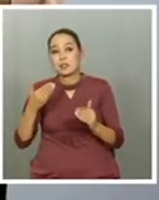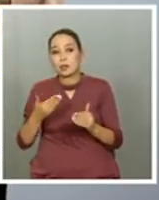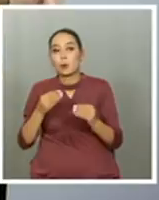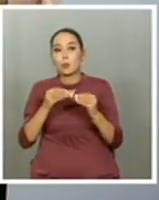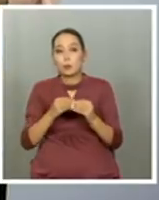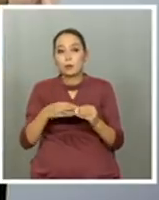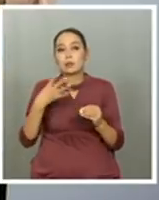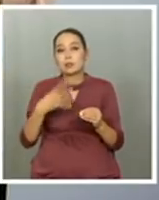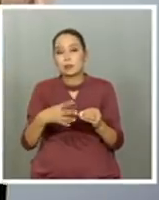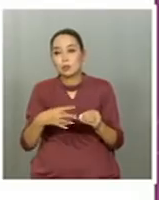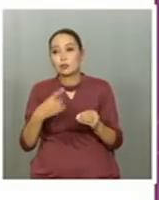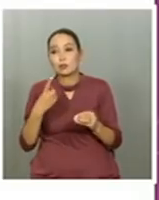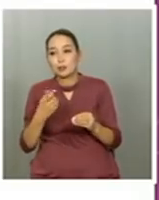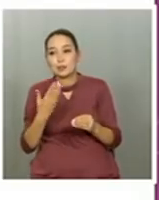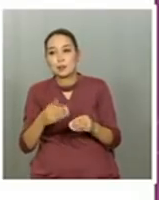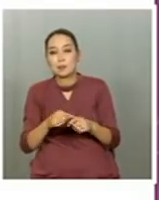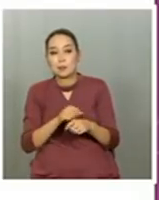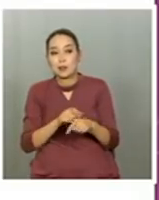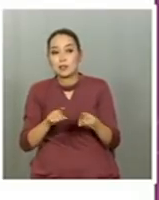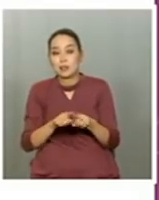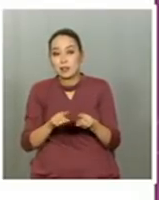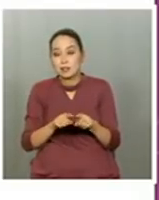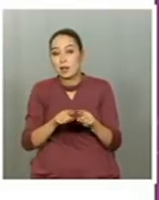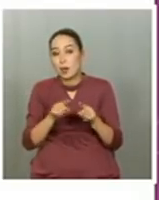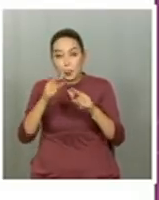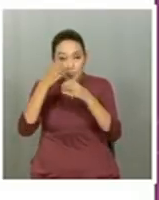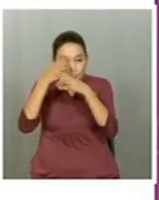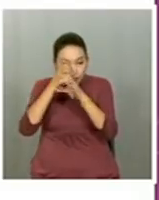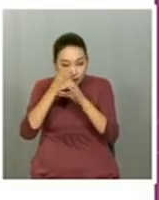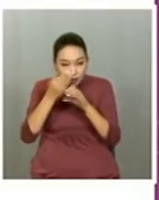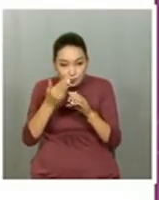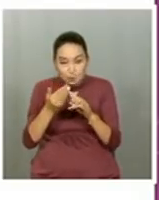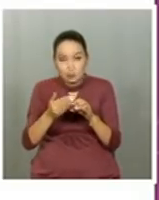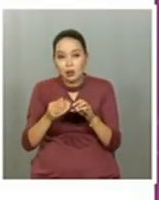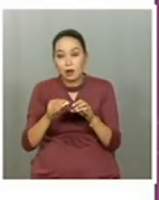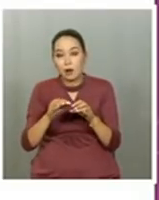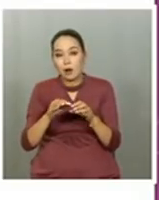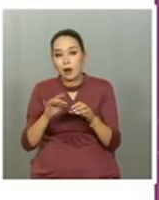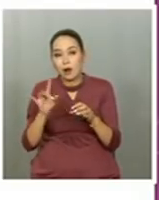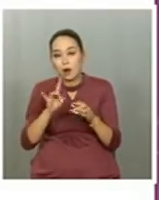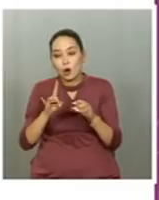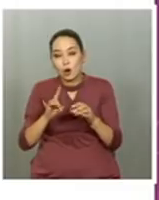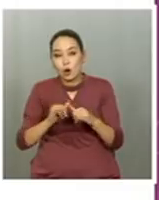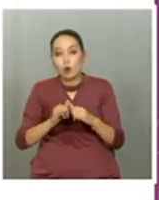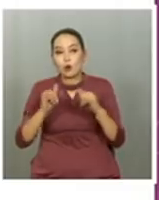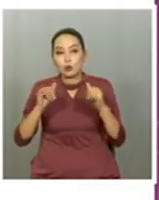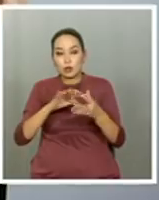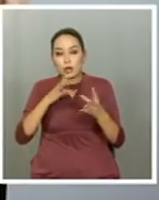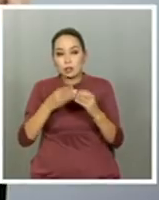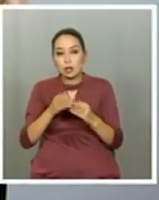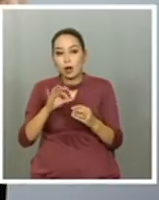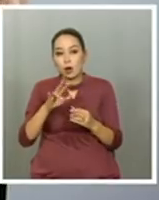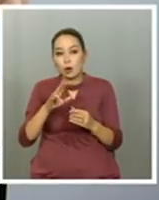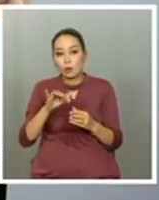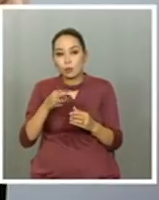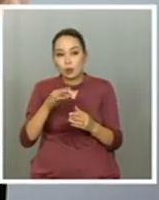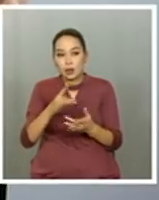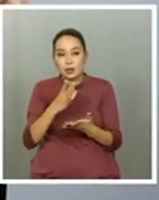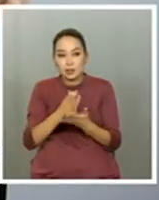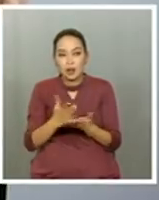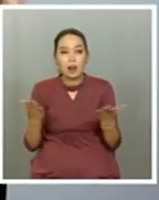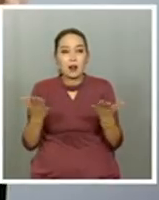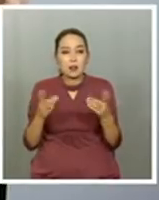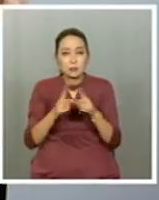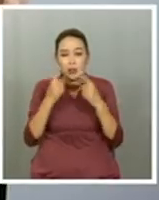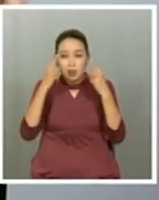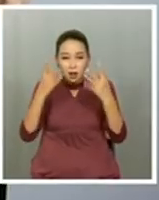100 нанометр шамасында микроскоптың ұлғаюын бақылай отырамыз. Яғни бізге қандай айқындау